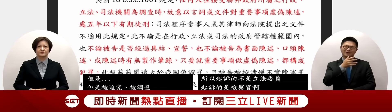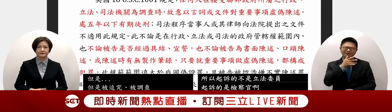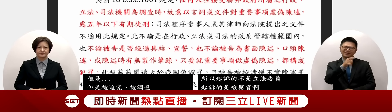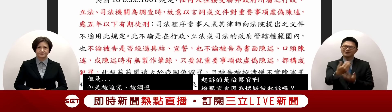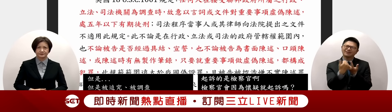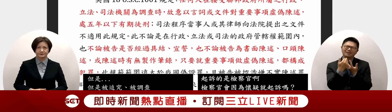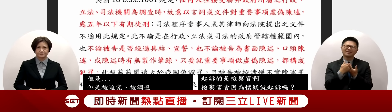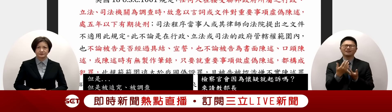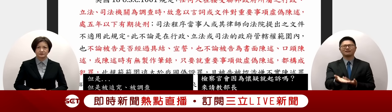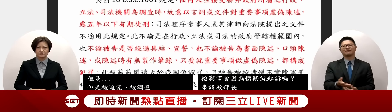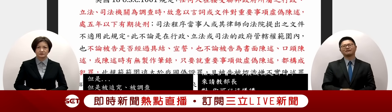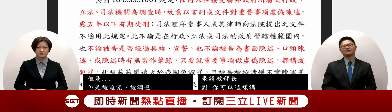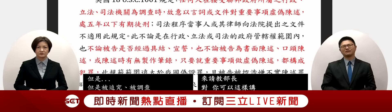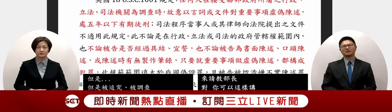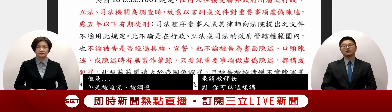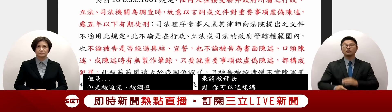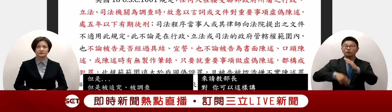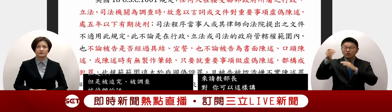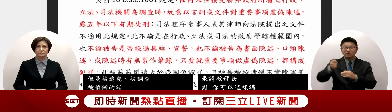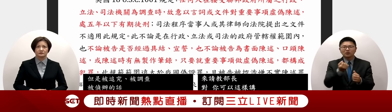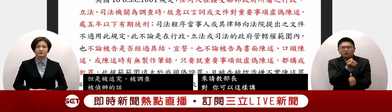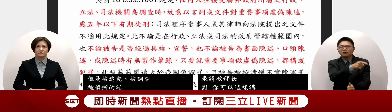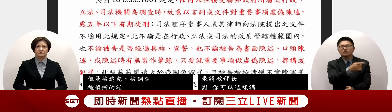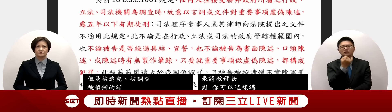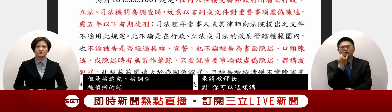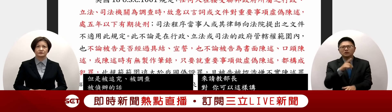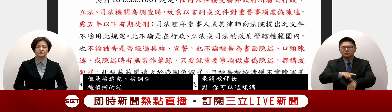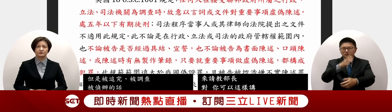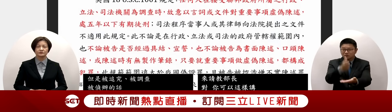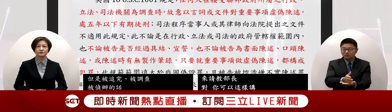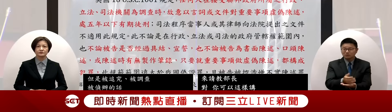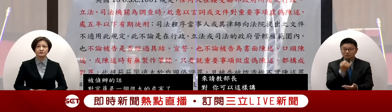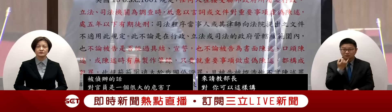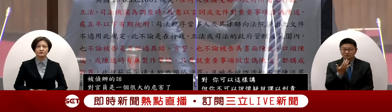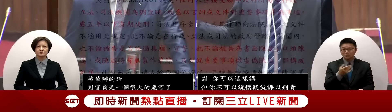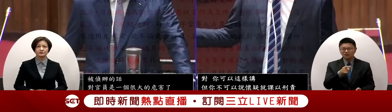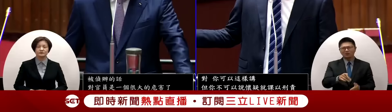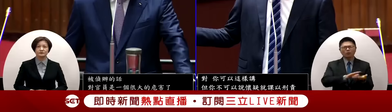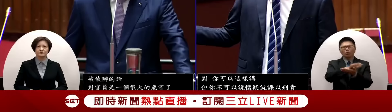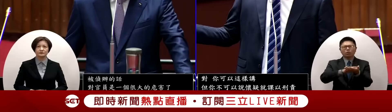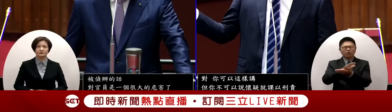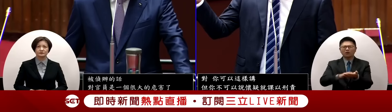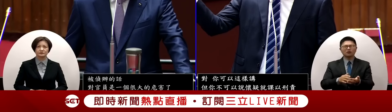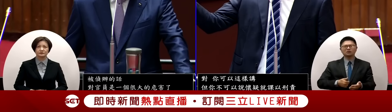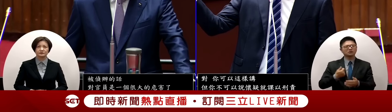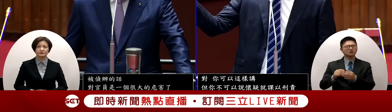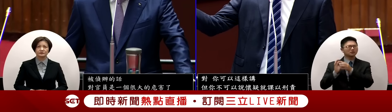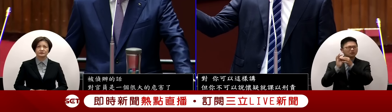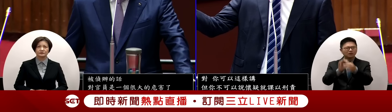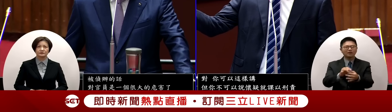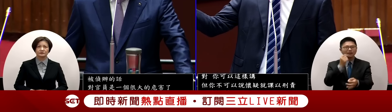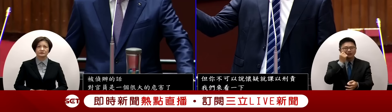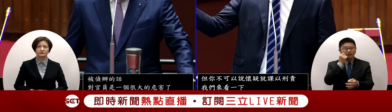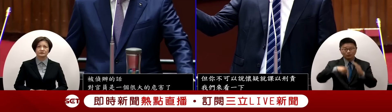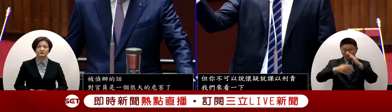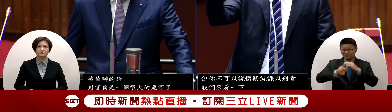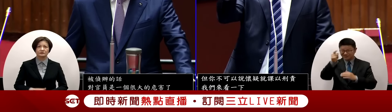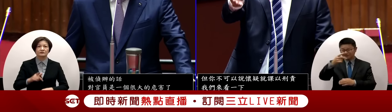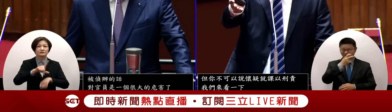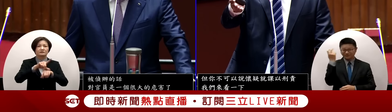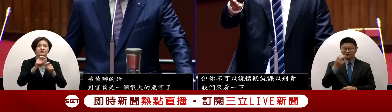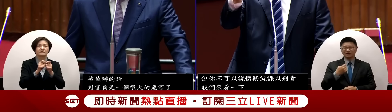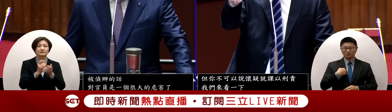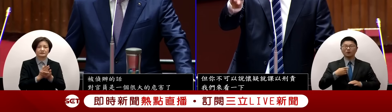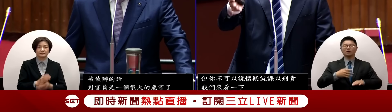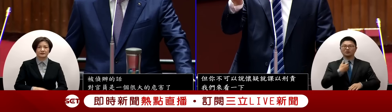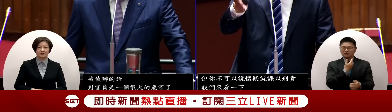要插嘴吗？院长可不可以控制一下时间，请暂停，这样子秩序没有办法进行。院长，你也可以看得出来， 时间暂停， 我